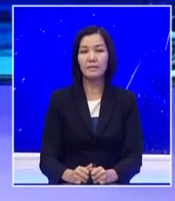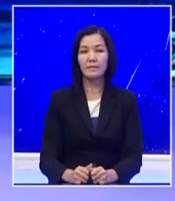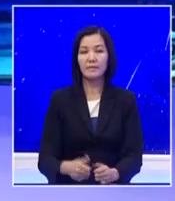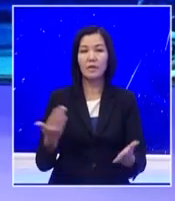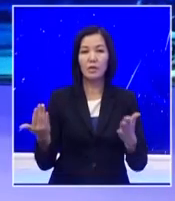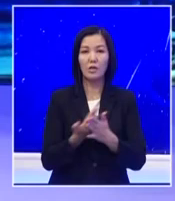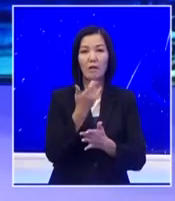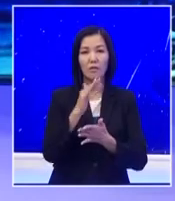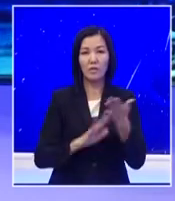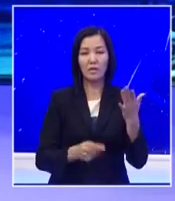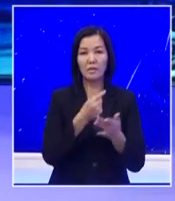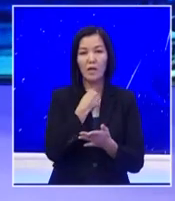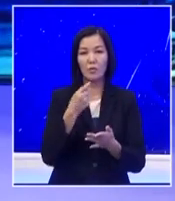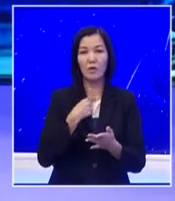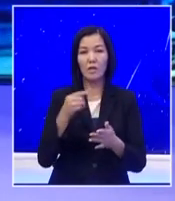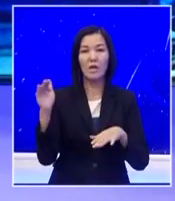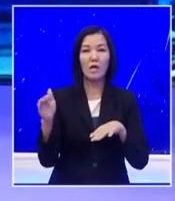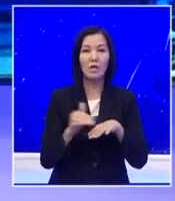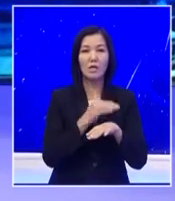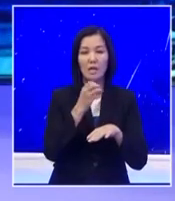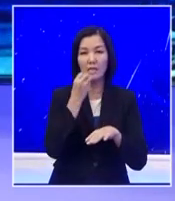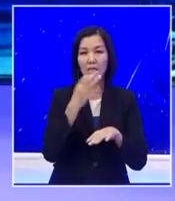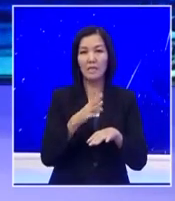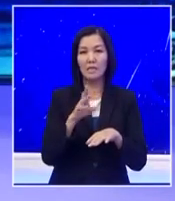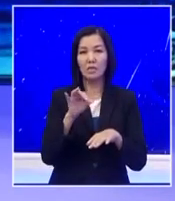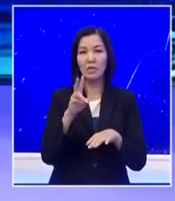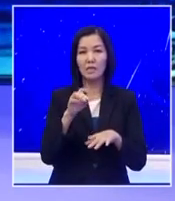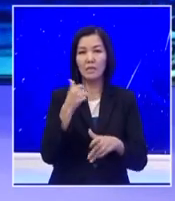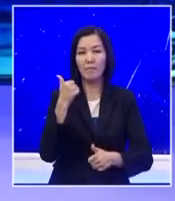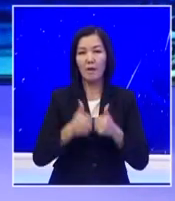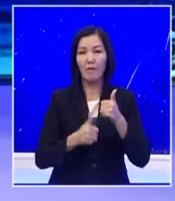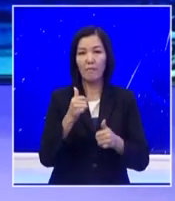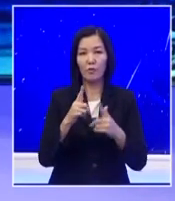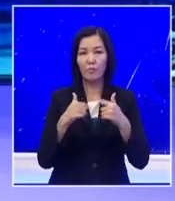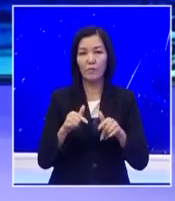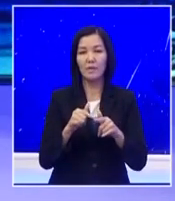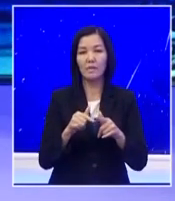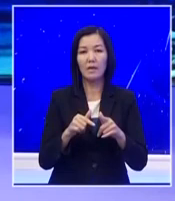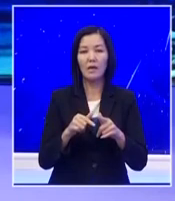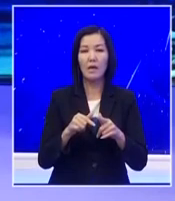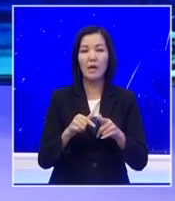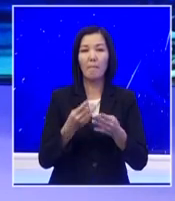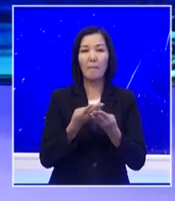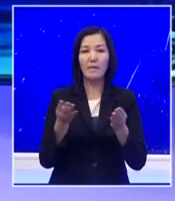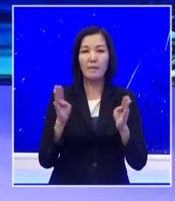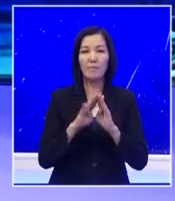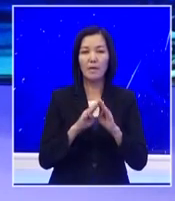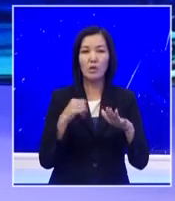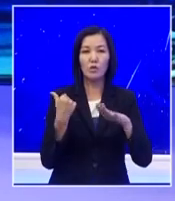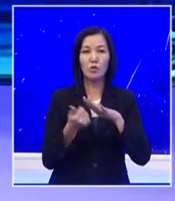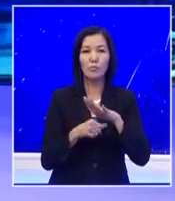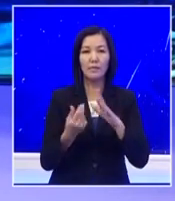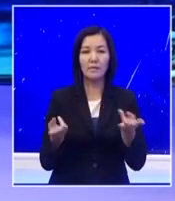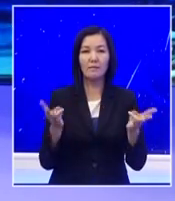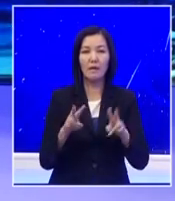Хабарымызды жалғастырамыз. Талдықорғанда жақсылықтың жаршысы марафоны ұйымдастырылды. Жетісулық кәсіпкерлер пандемия кезеңінде жұмыссыз қалған